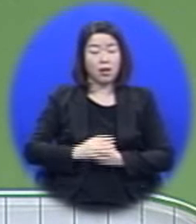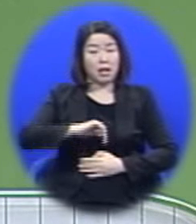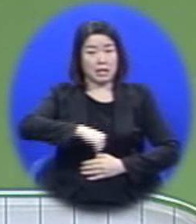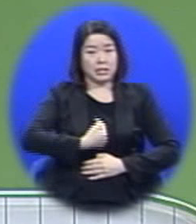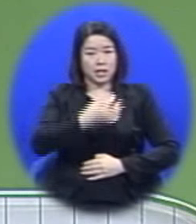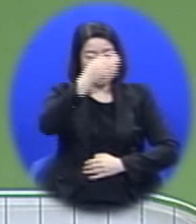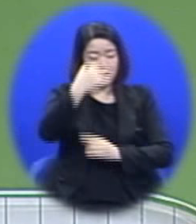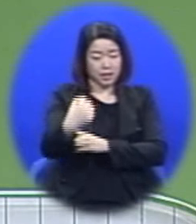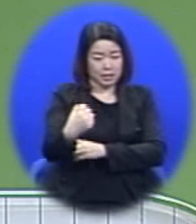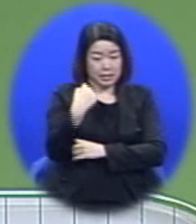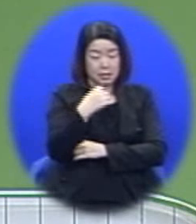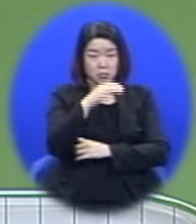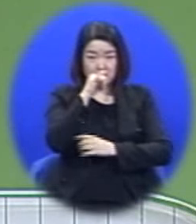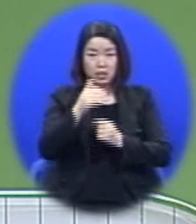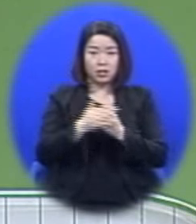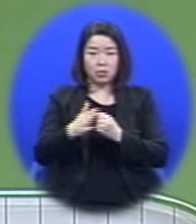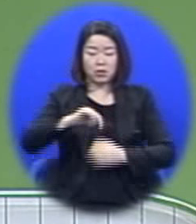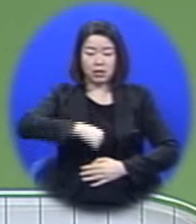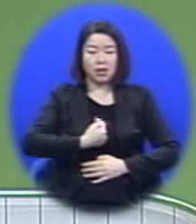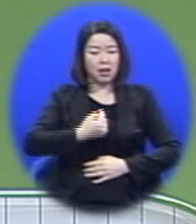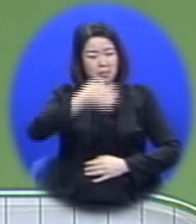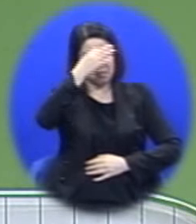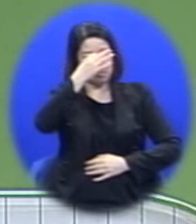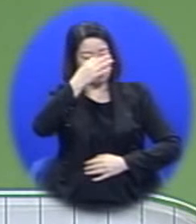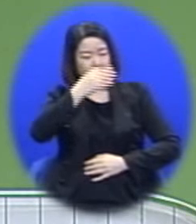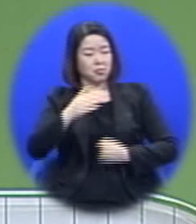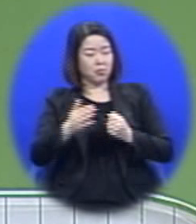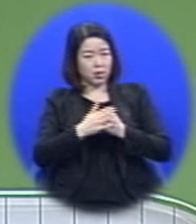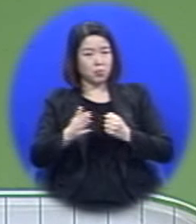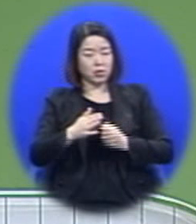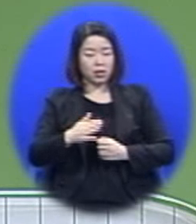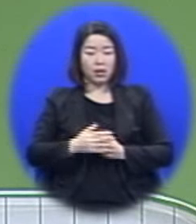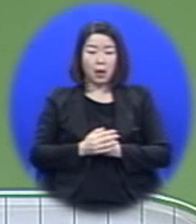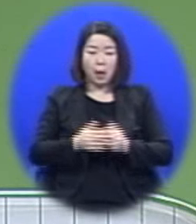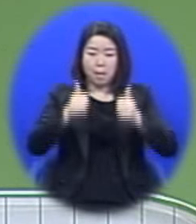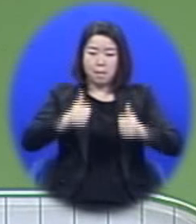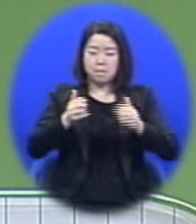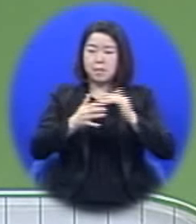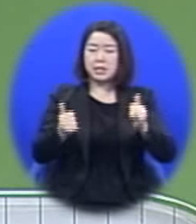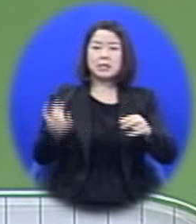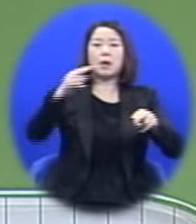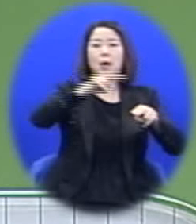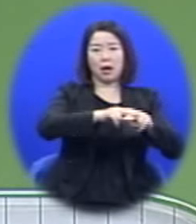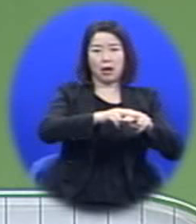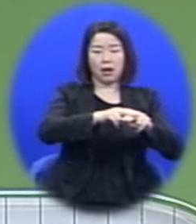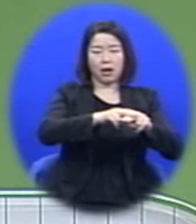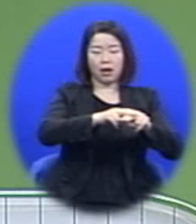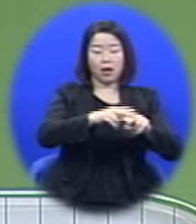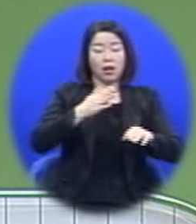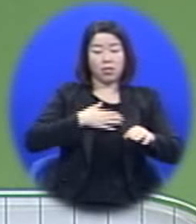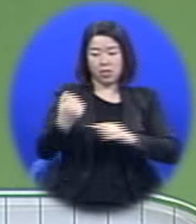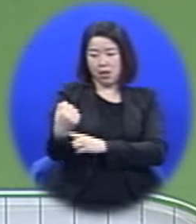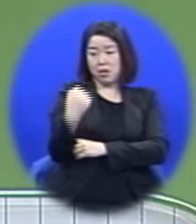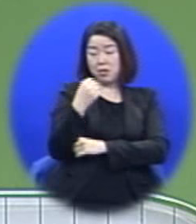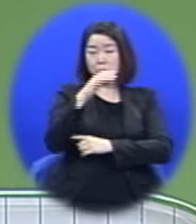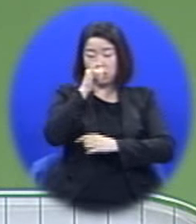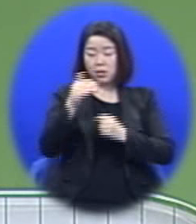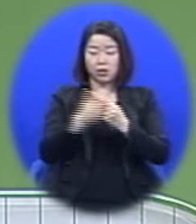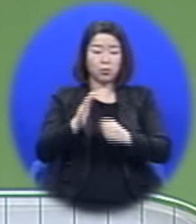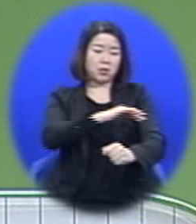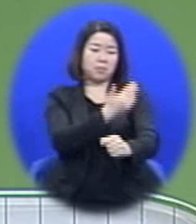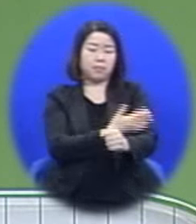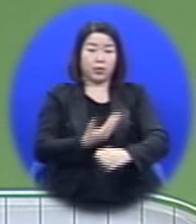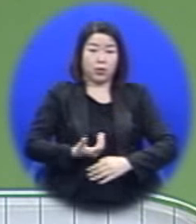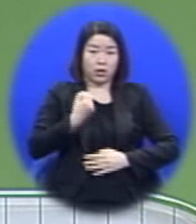자기가 능력이 있어서 자기 실력으로 판사가 되었다. 자기가 힘이 있어서 권력을 얻었다고 생각하는